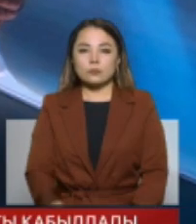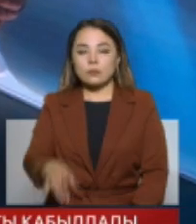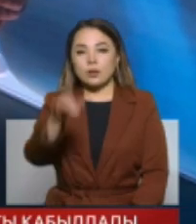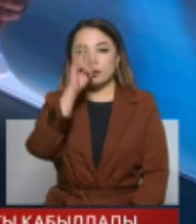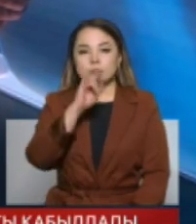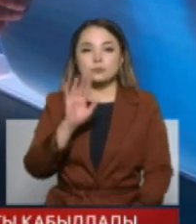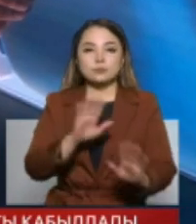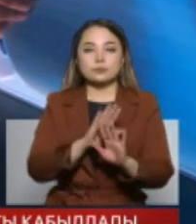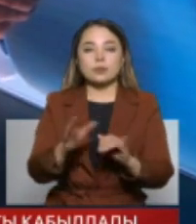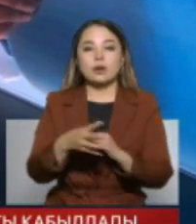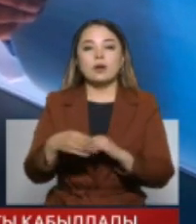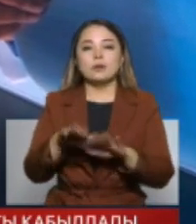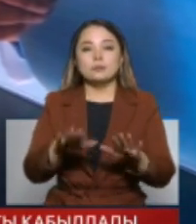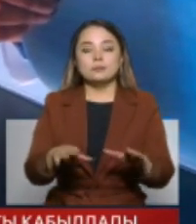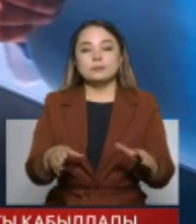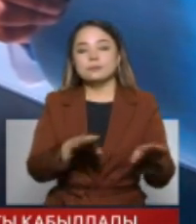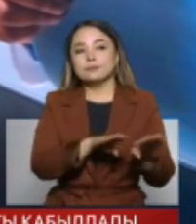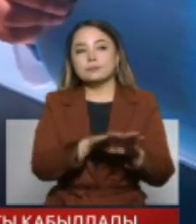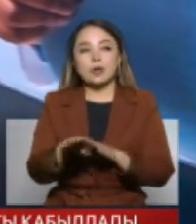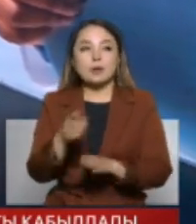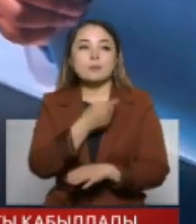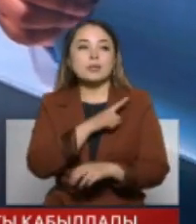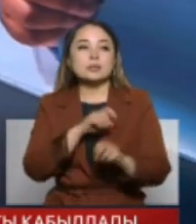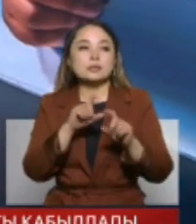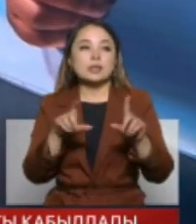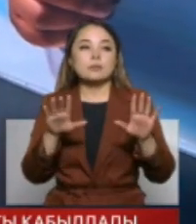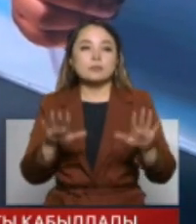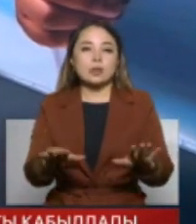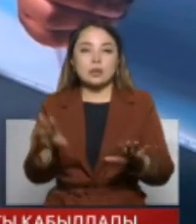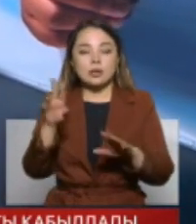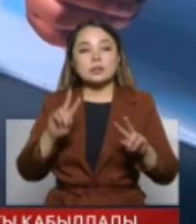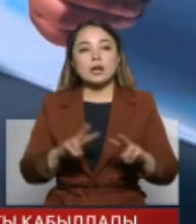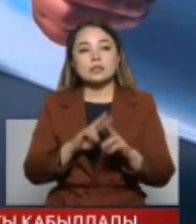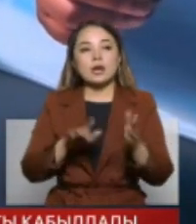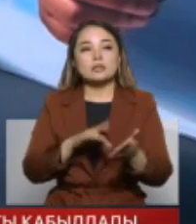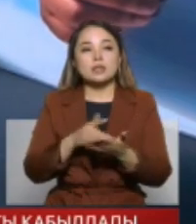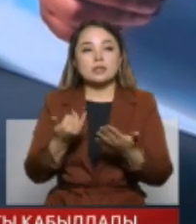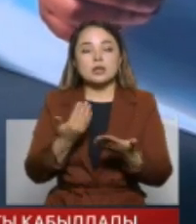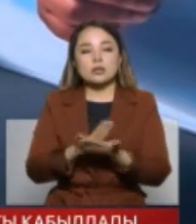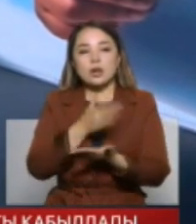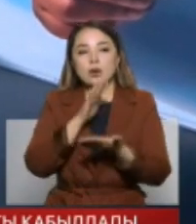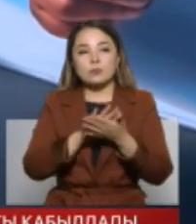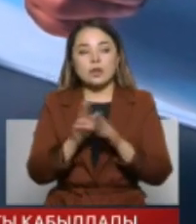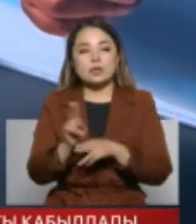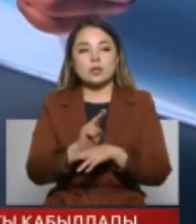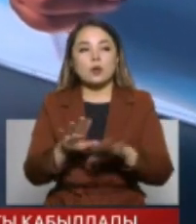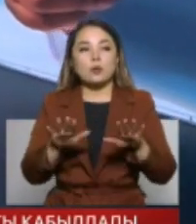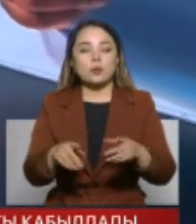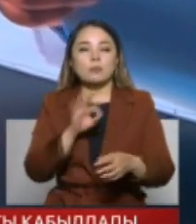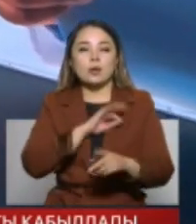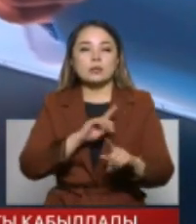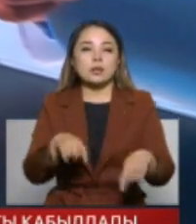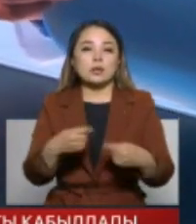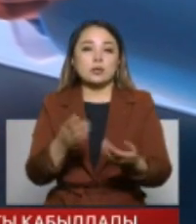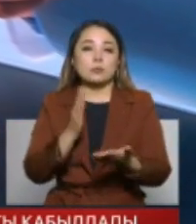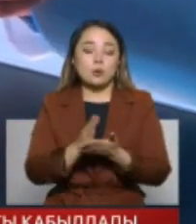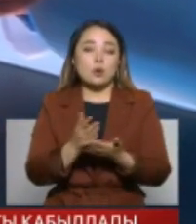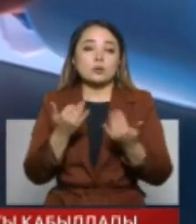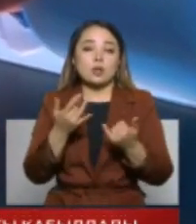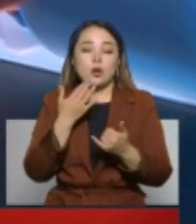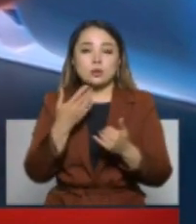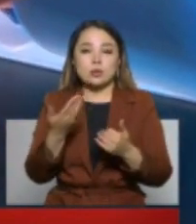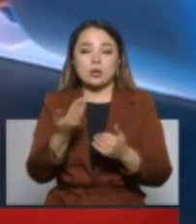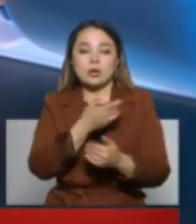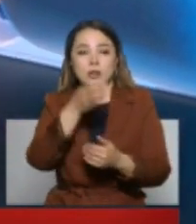Қазақстан ғана емес, аймақтағы бірегей медициналық мекемелер елордада жаңа заманауи емдеу орындары пайдалануға беріледі. Ұлттық